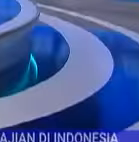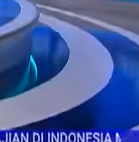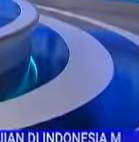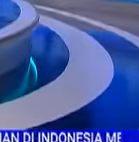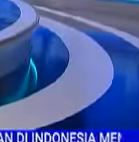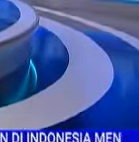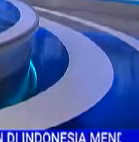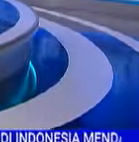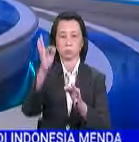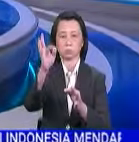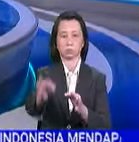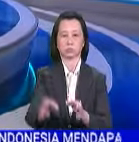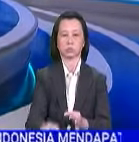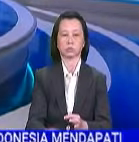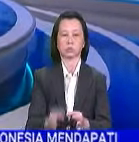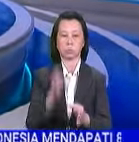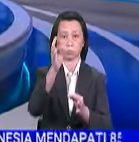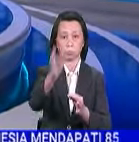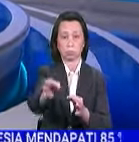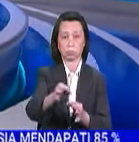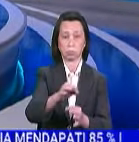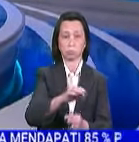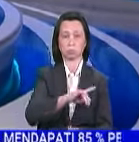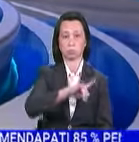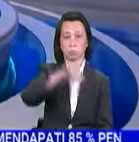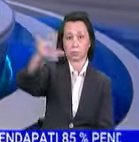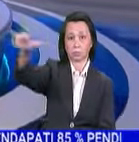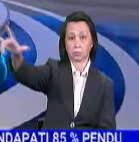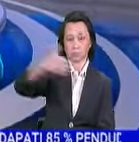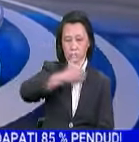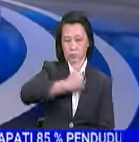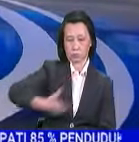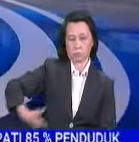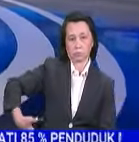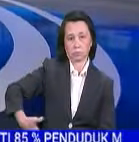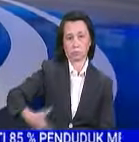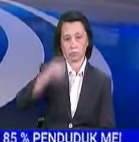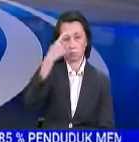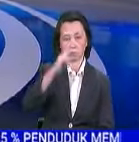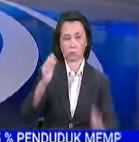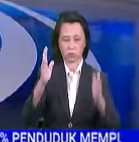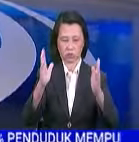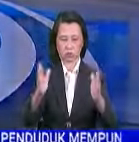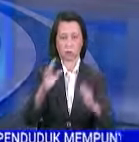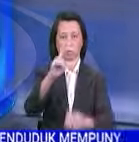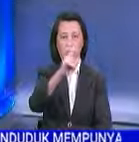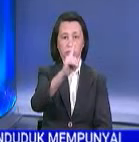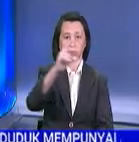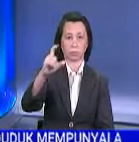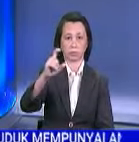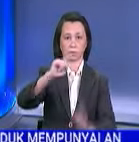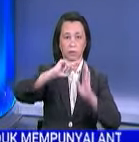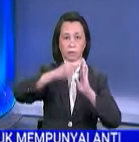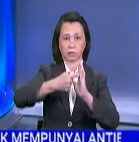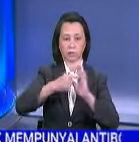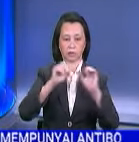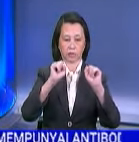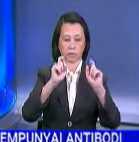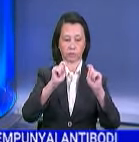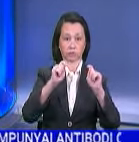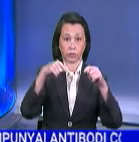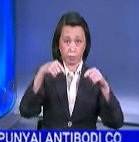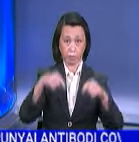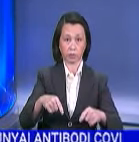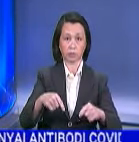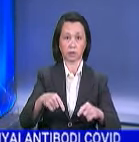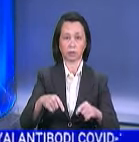Penangguhan sementara kebenaran perjalanan mengerjakan umrah diteruskan untuk tempoh sebulan berkuat kuasa Sabtu ini.